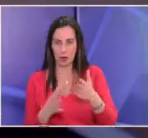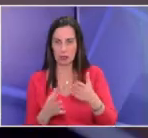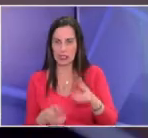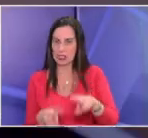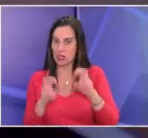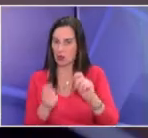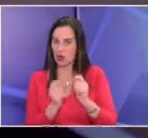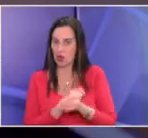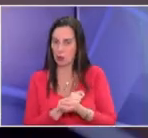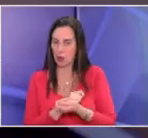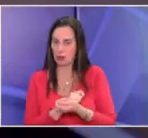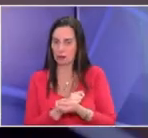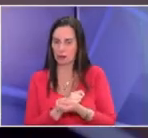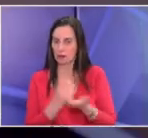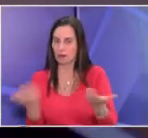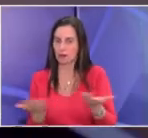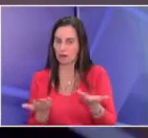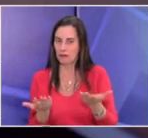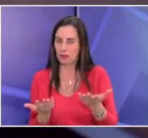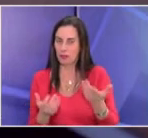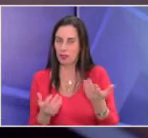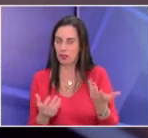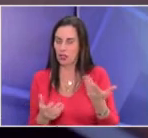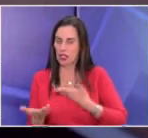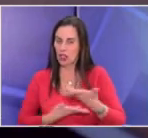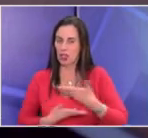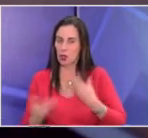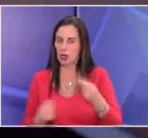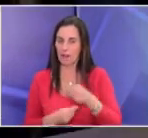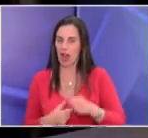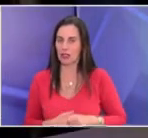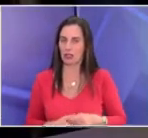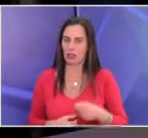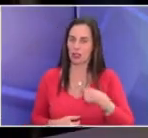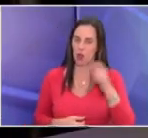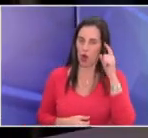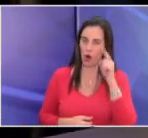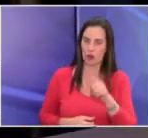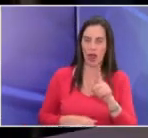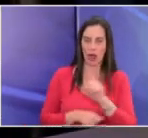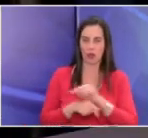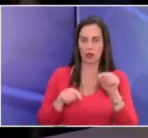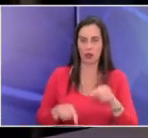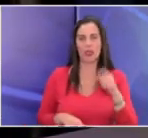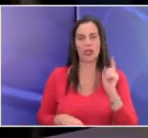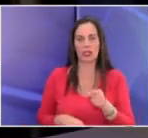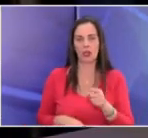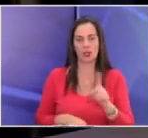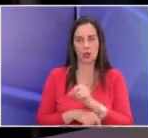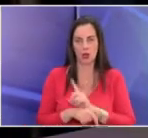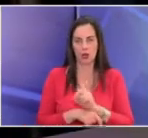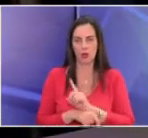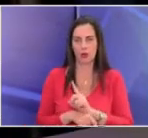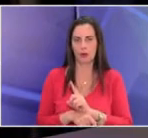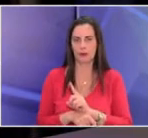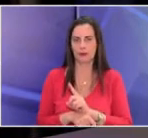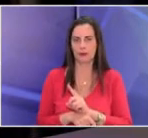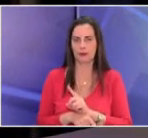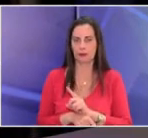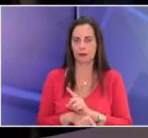או מתפרצים על ראש הממשלה, האם זה תורם לריחוק של הציבור מהעניין? אני חושבת